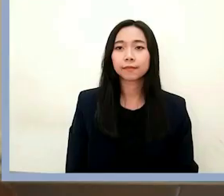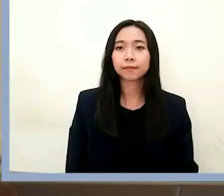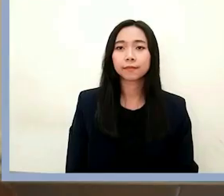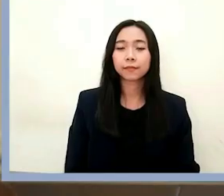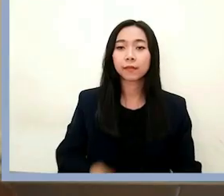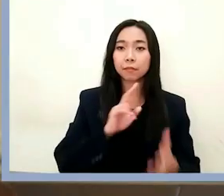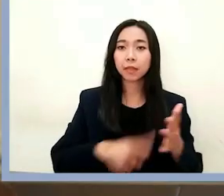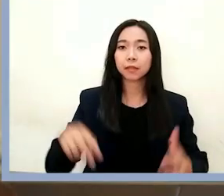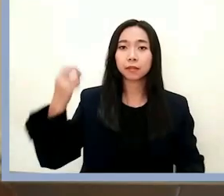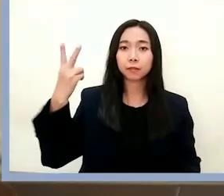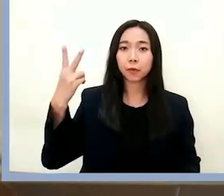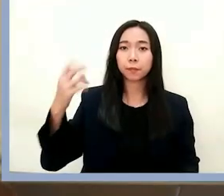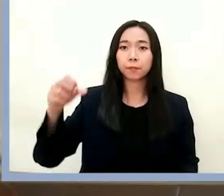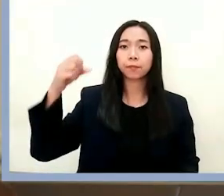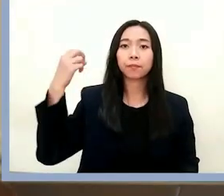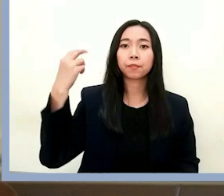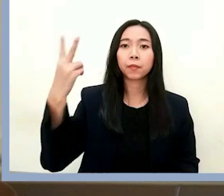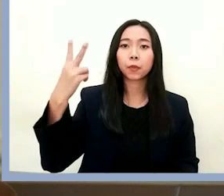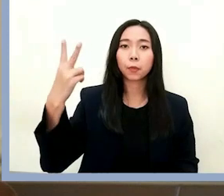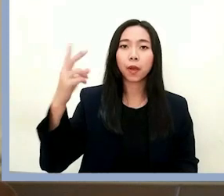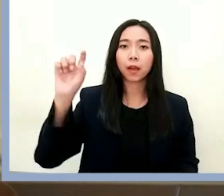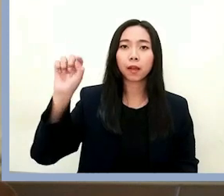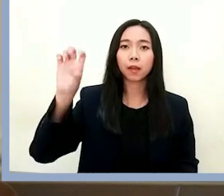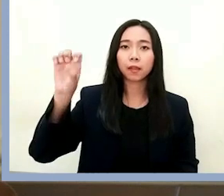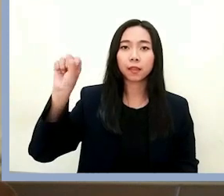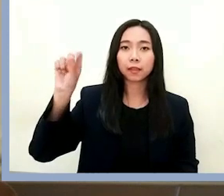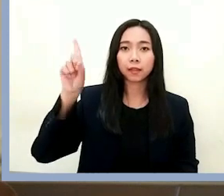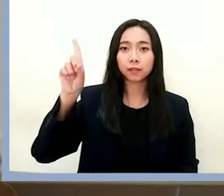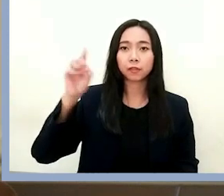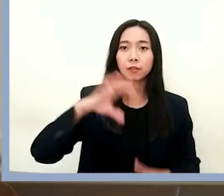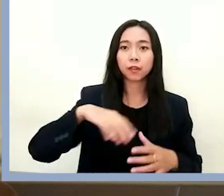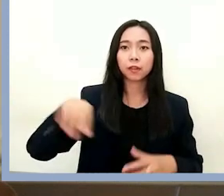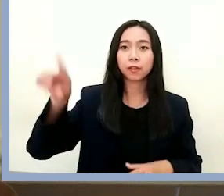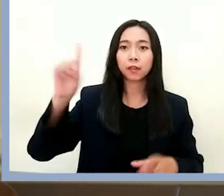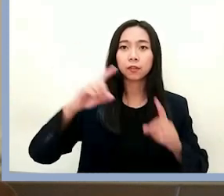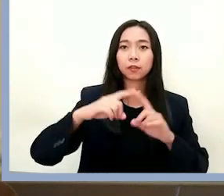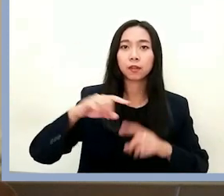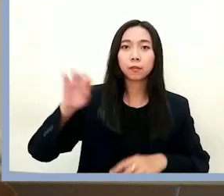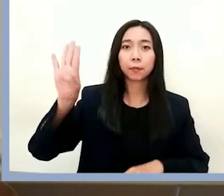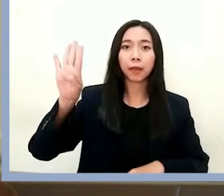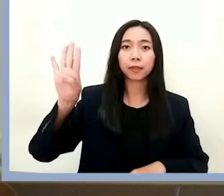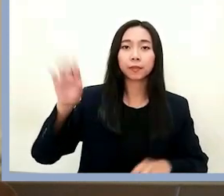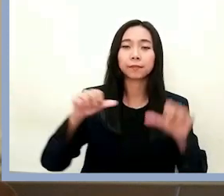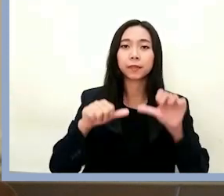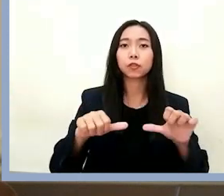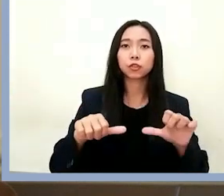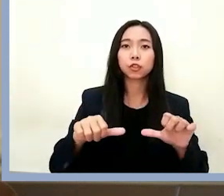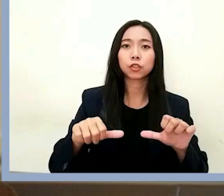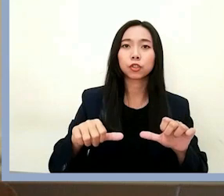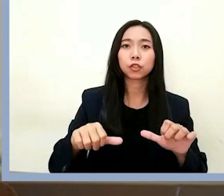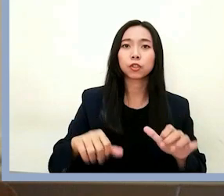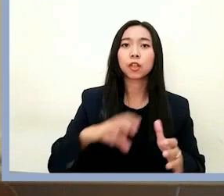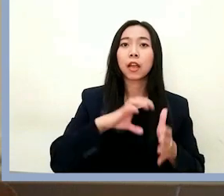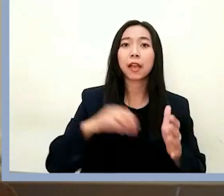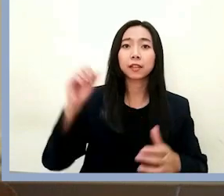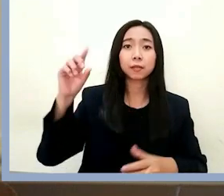bacaan kedua dari surat 2 Tesalonika 1 ayat 1 sampai 4 dilanjutkan ayat 11 sampai